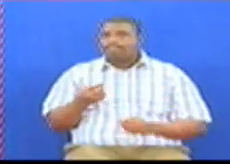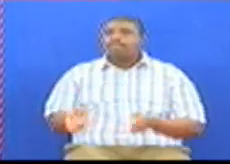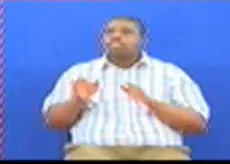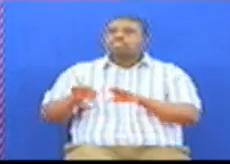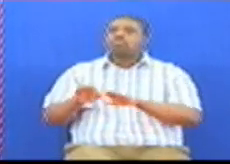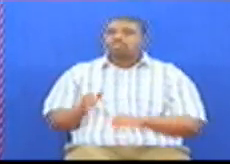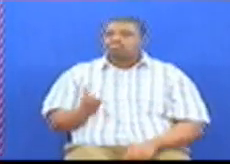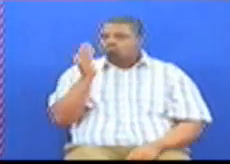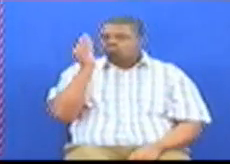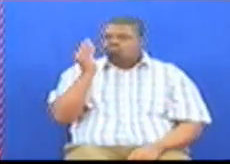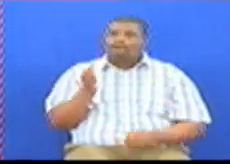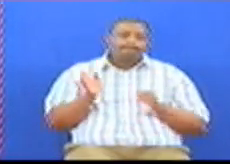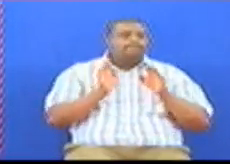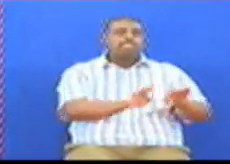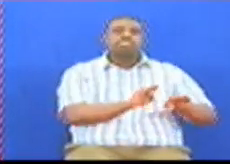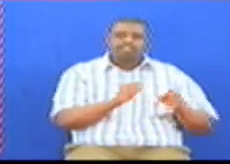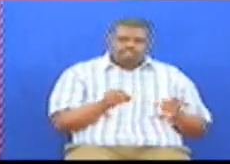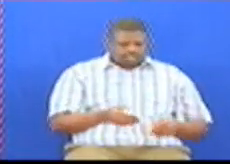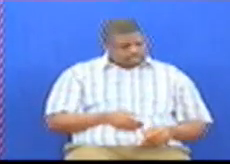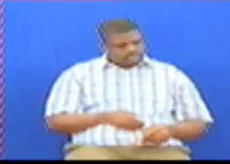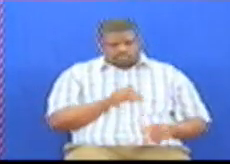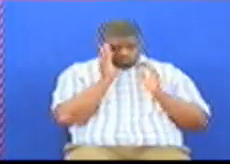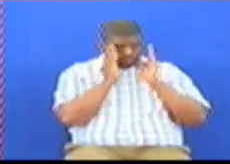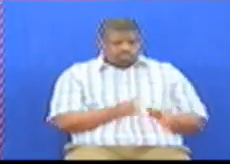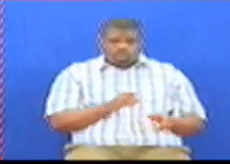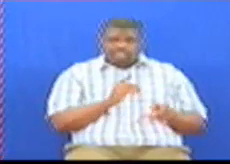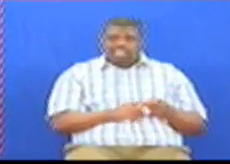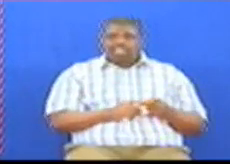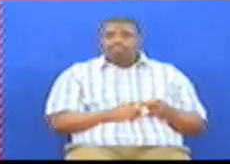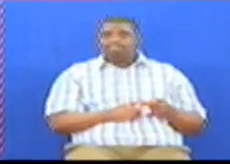Mungu atawabariki. Mheshimiwa, tumejengea kituo cha afya kikubwa sana.